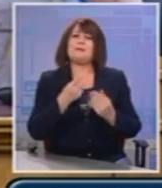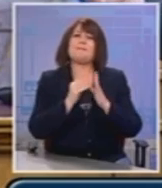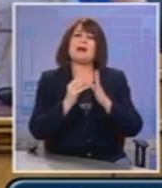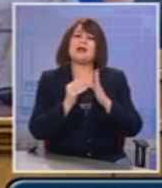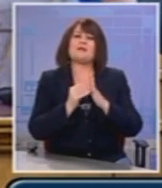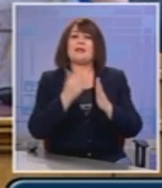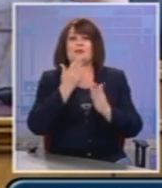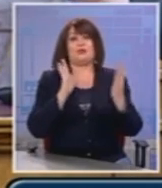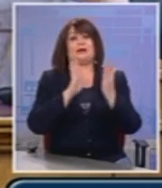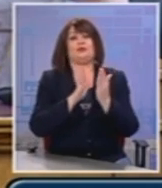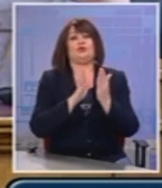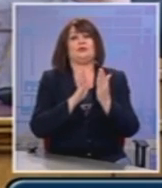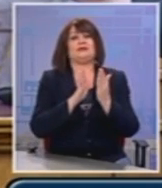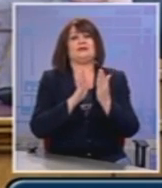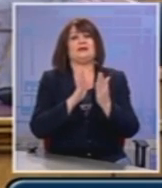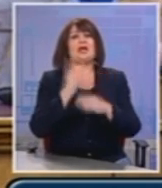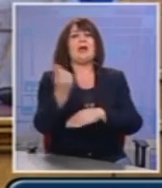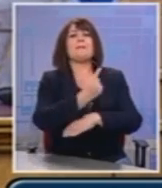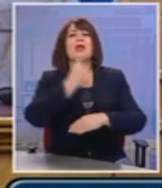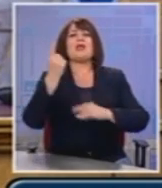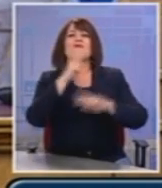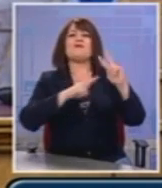μπορέσουμε να αντιμετωπίσουμε την κλιματική